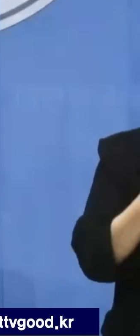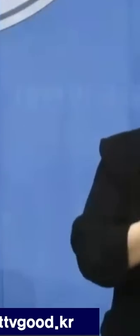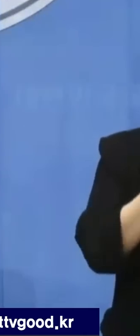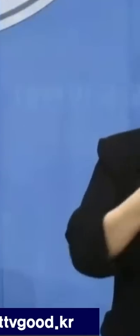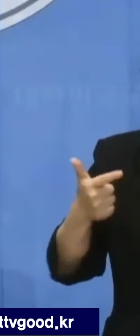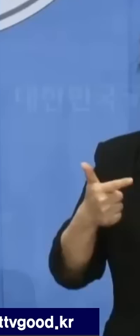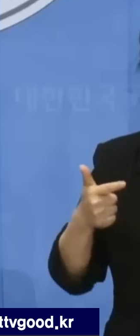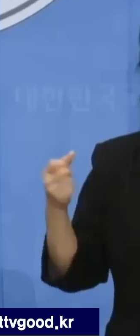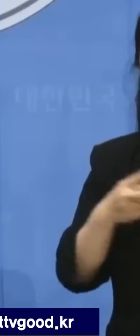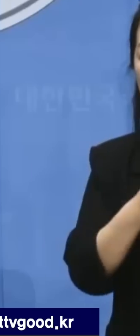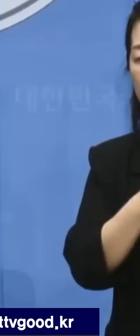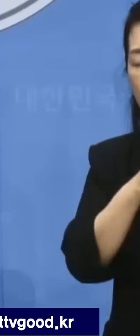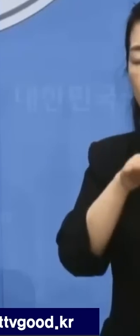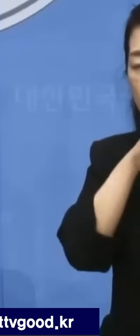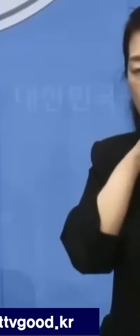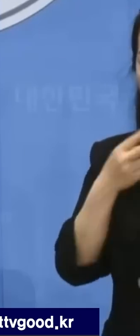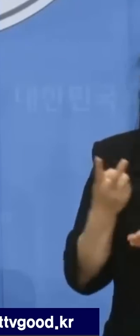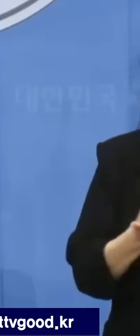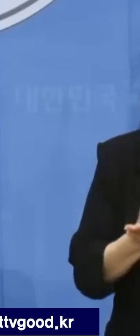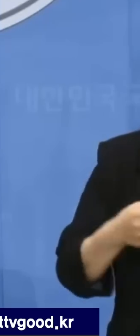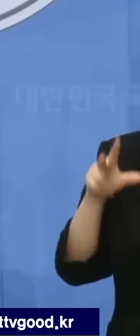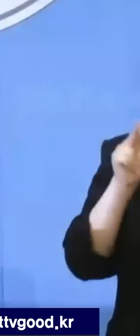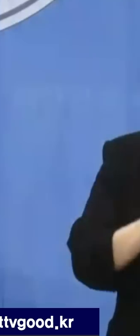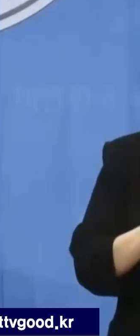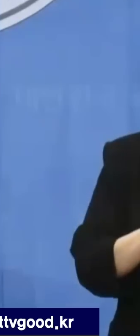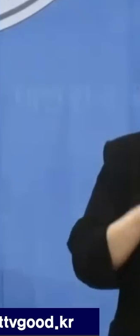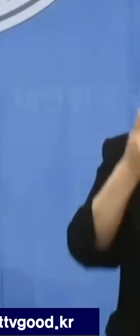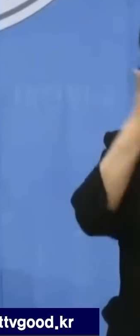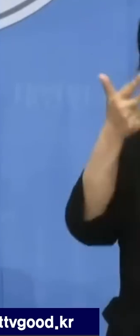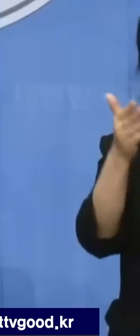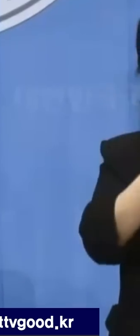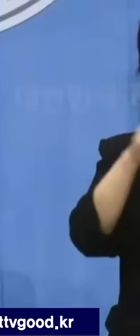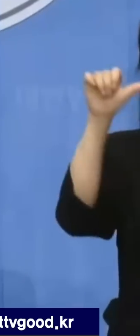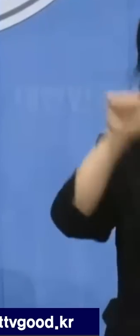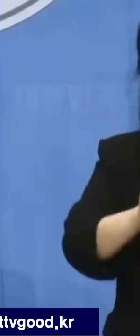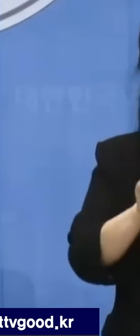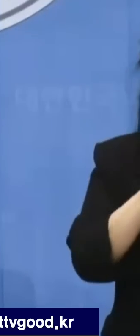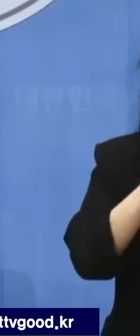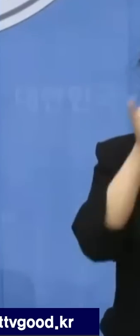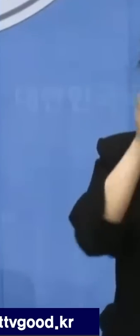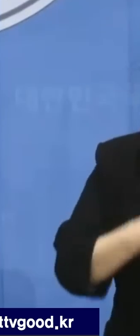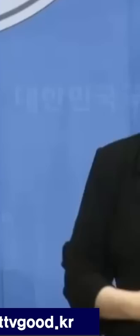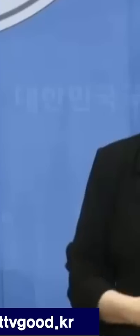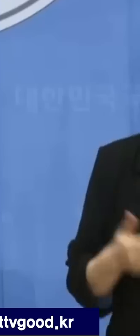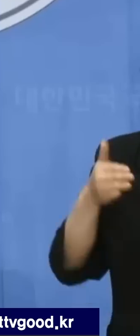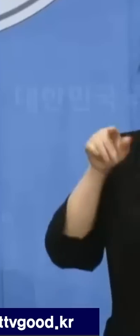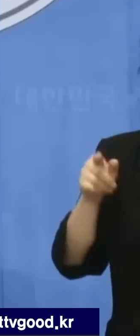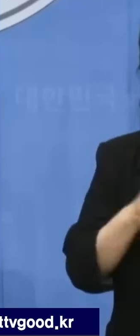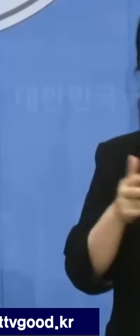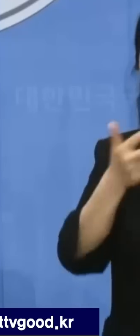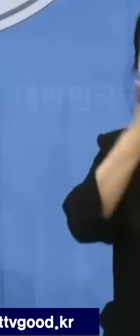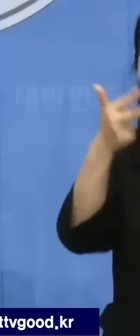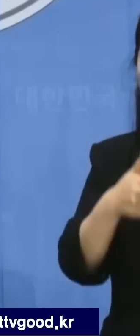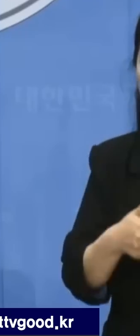일이고 천추의 한입니다. 이재명 때문에 졌다고들 말합니다. 그러니